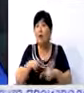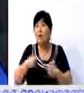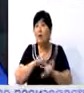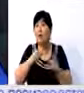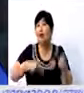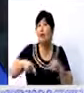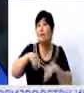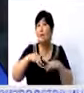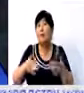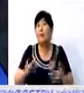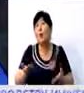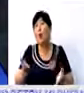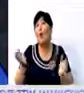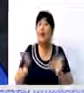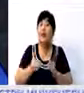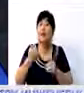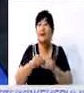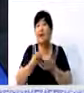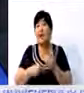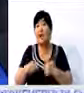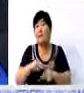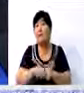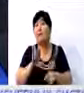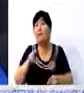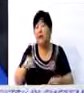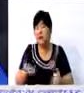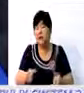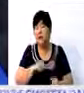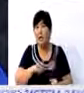предпринимательства, доли малого и среднего бизнеса, ВВП. А мы сейчас ставим другие цели.